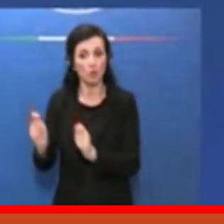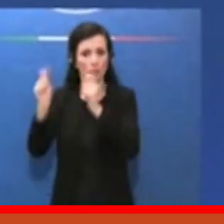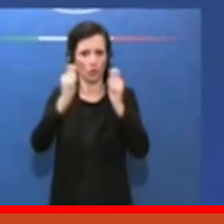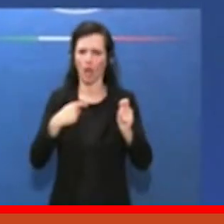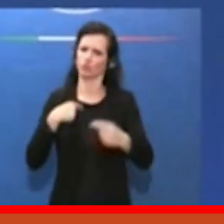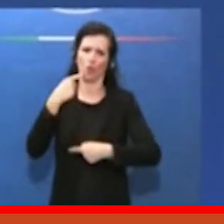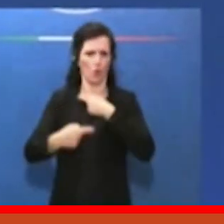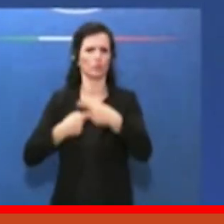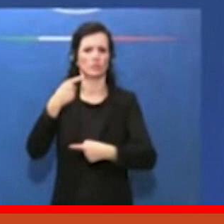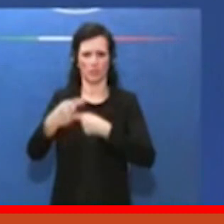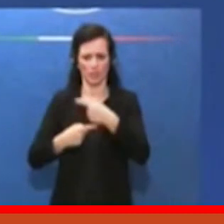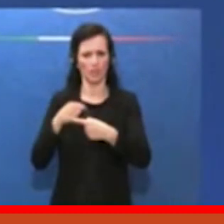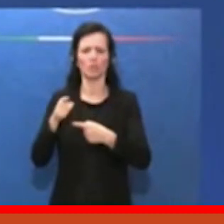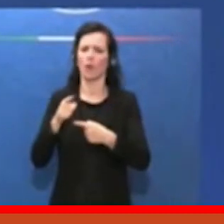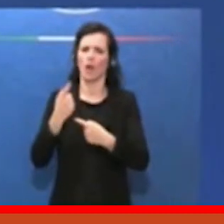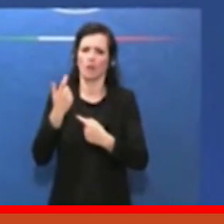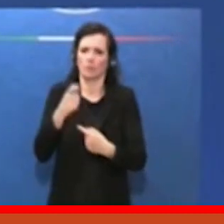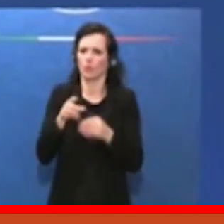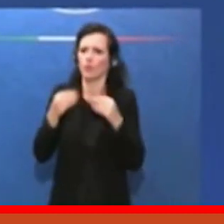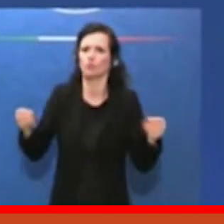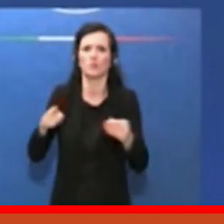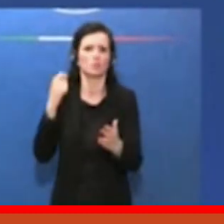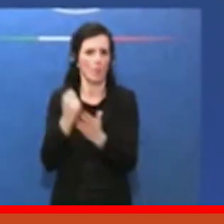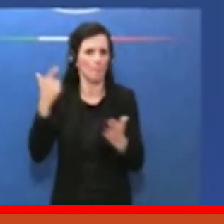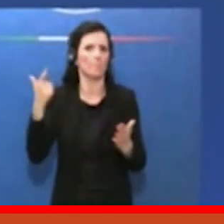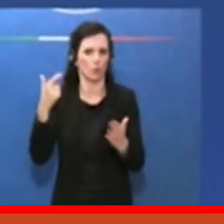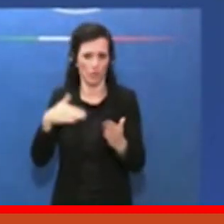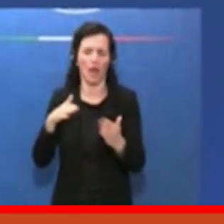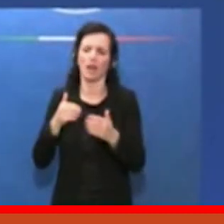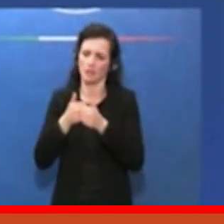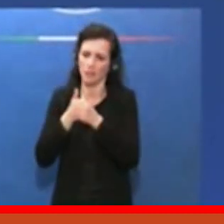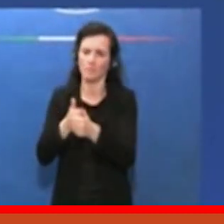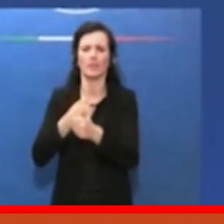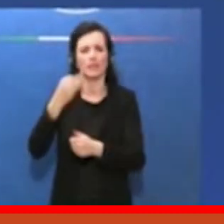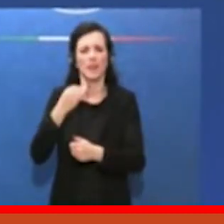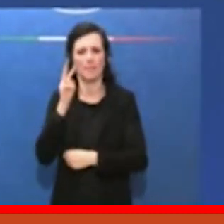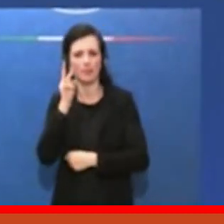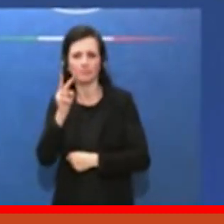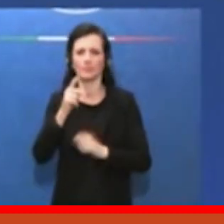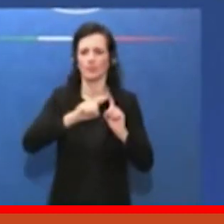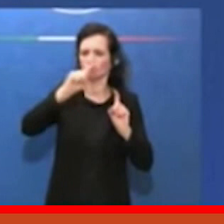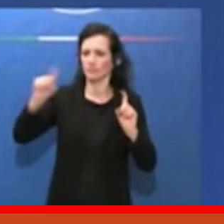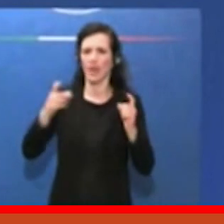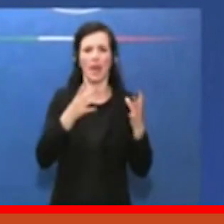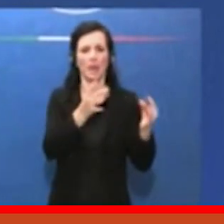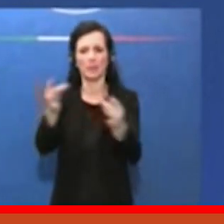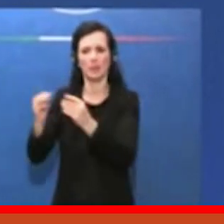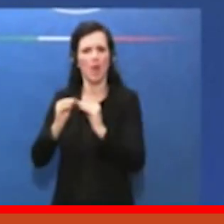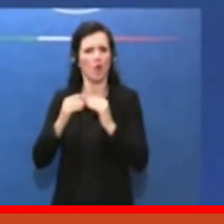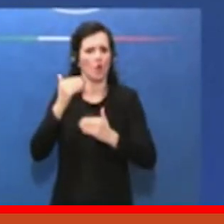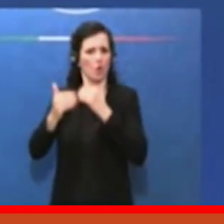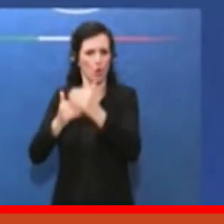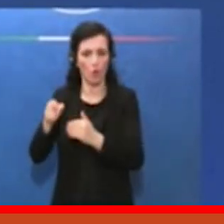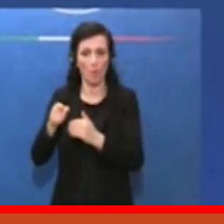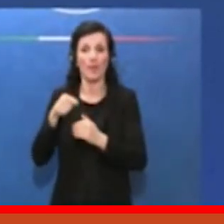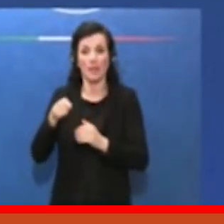il monitoraggio è e resta essenziale. Resterà fondamentale continuare a leggere l'evoluzione epidemiologica, ma questo